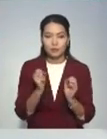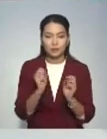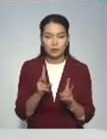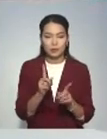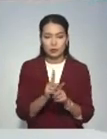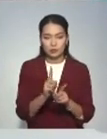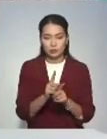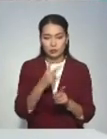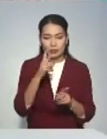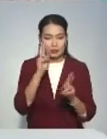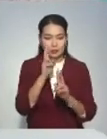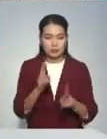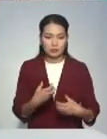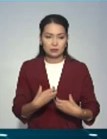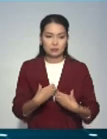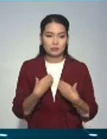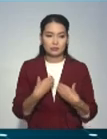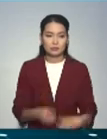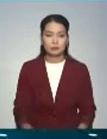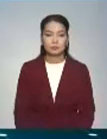құбыжыққа айналғанымды білмей қалдым дейді.